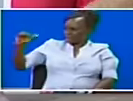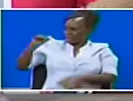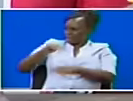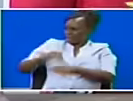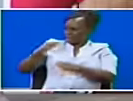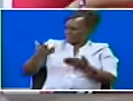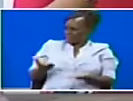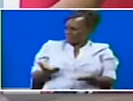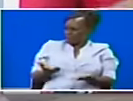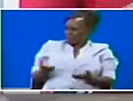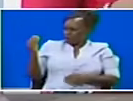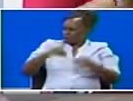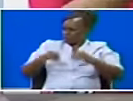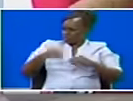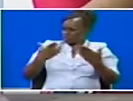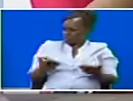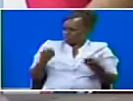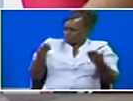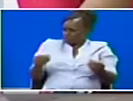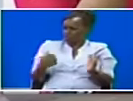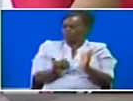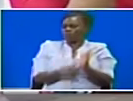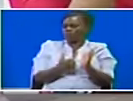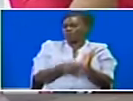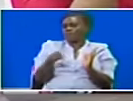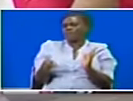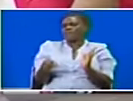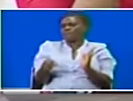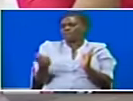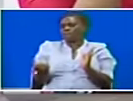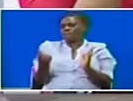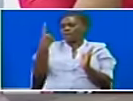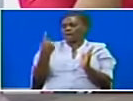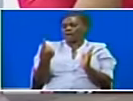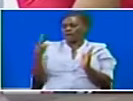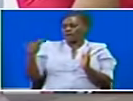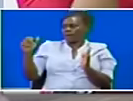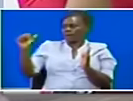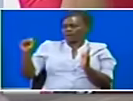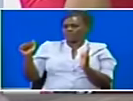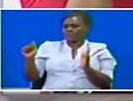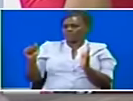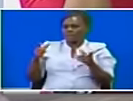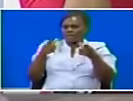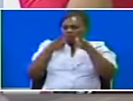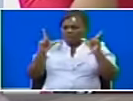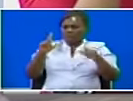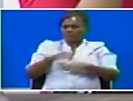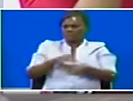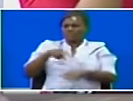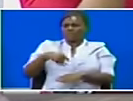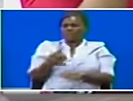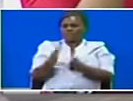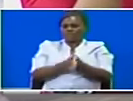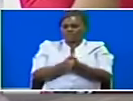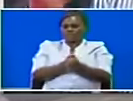mambo kama hayo na mnachangia vipi katika kusuluhisha mzozo huu ambao umechipuka katika NASA? Kwa lugha ya Kiingereza ninaweza kusema sisi ni